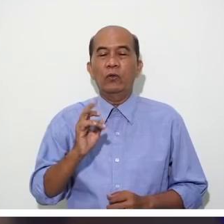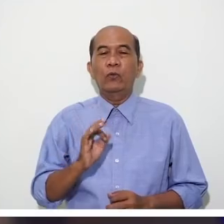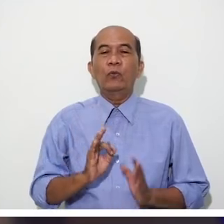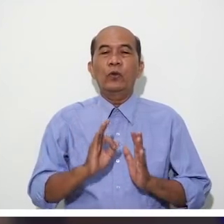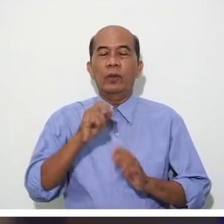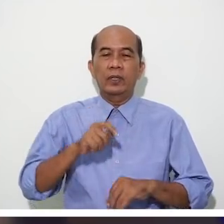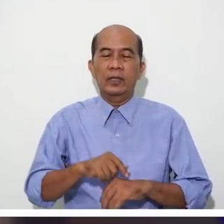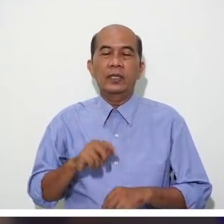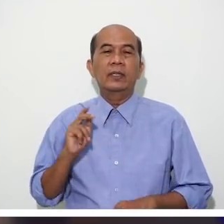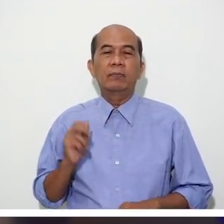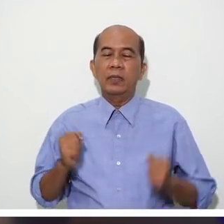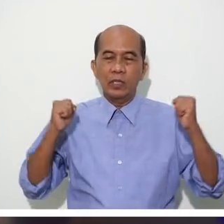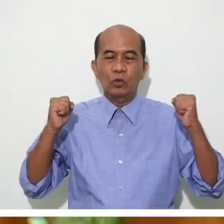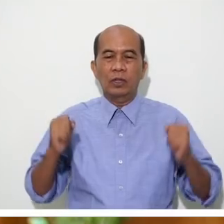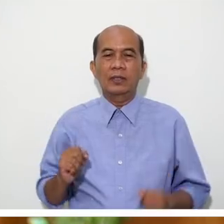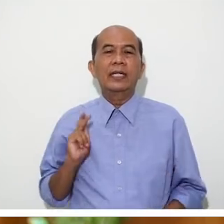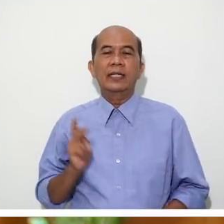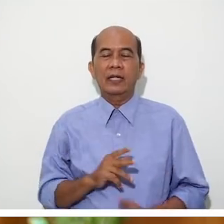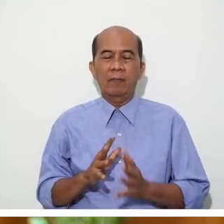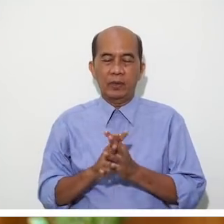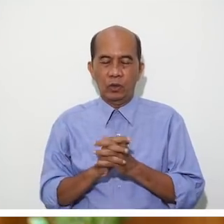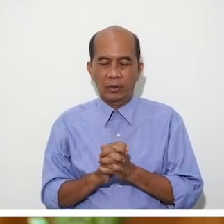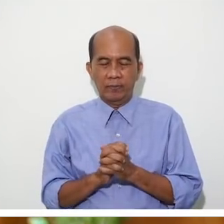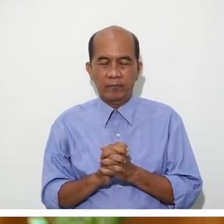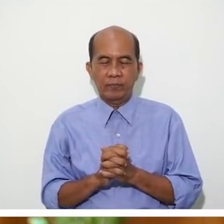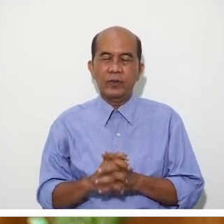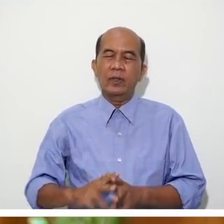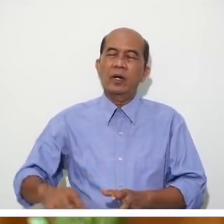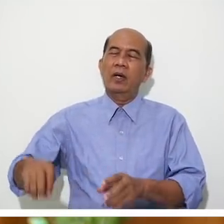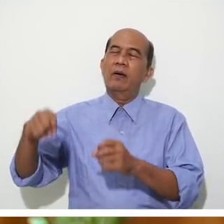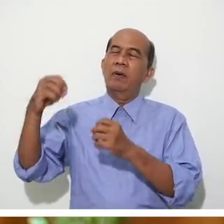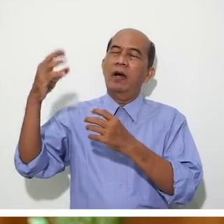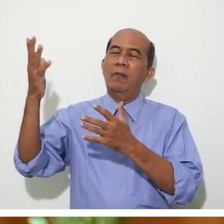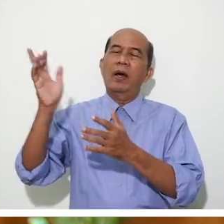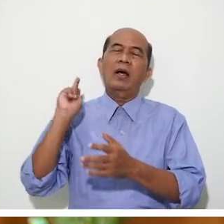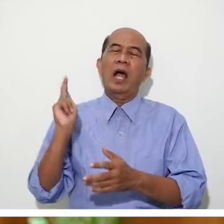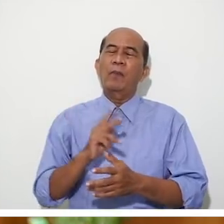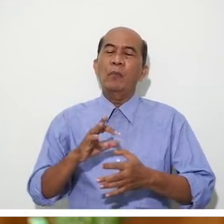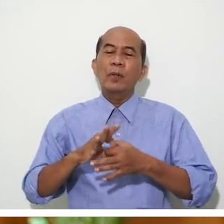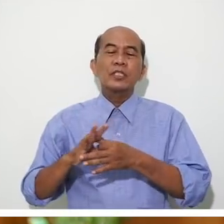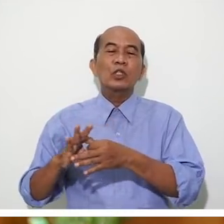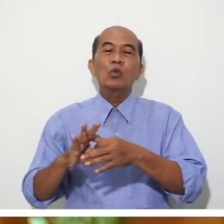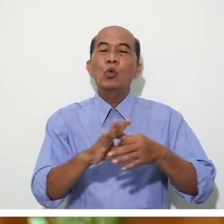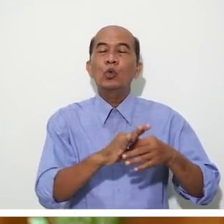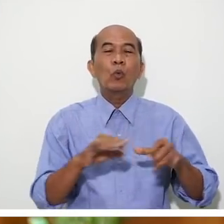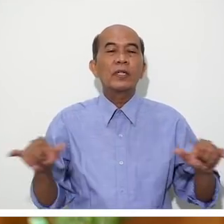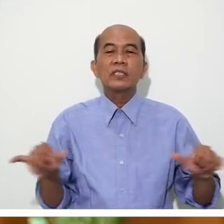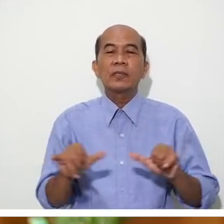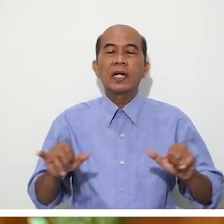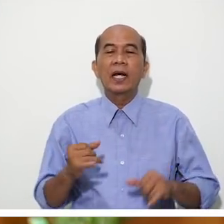kita berdoa bersama-sama. Bapa di sorga, kami bersekutu bersama-sama dalam ibadah kami hari